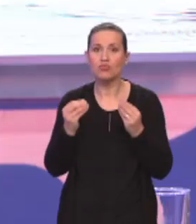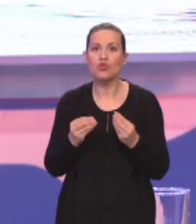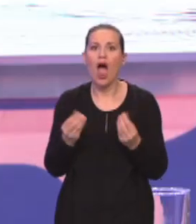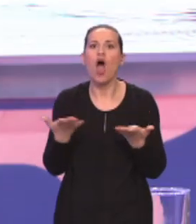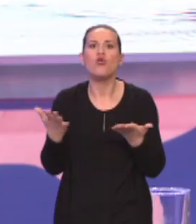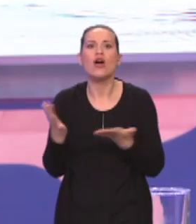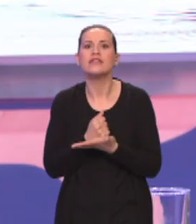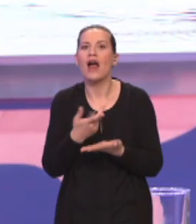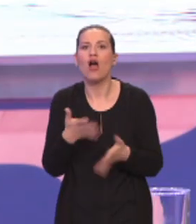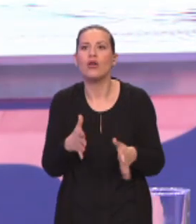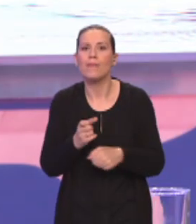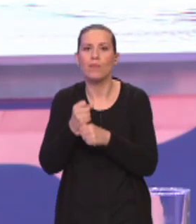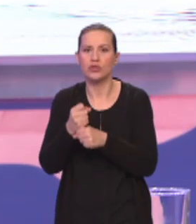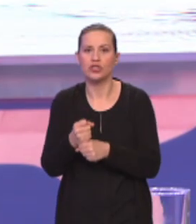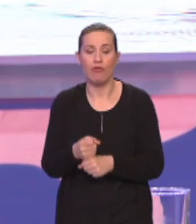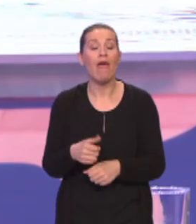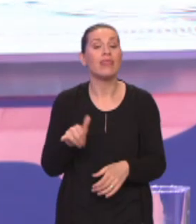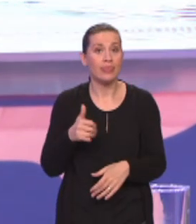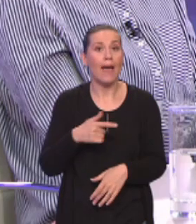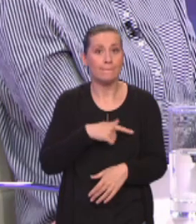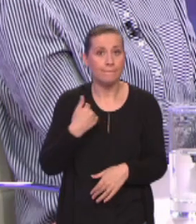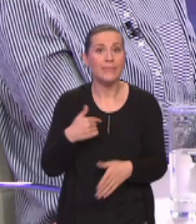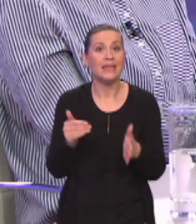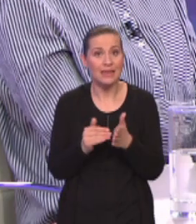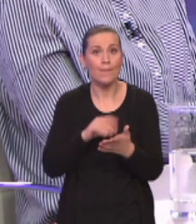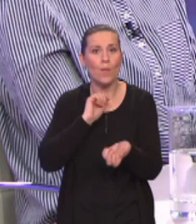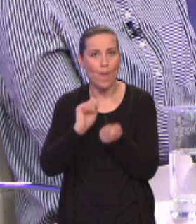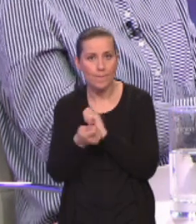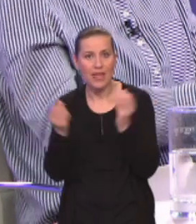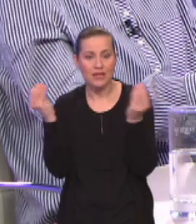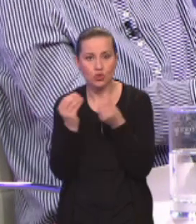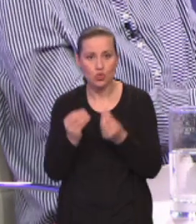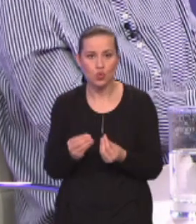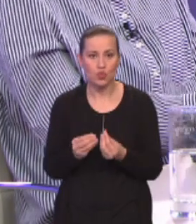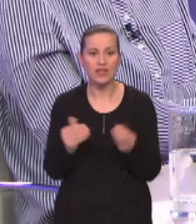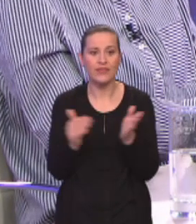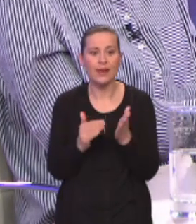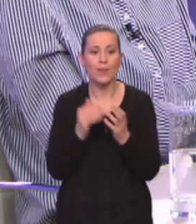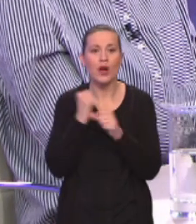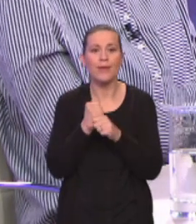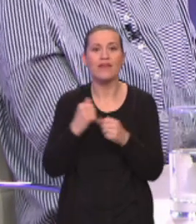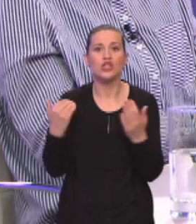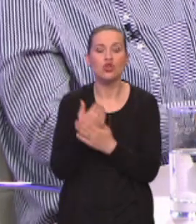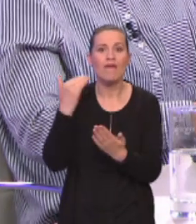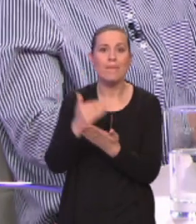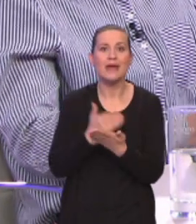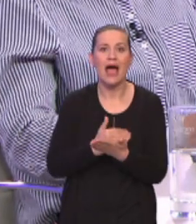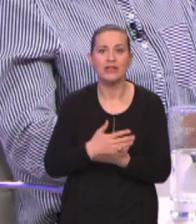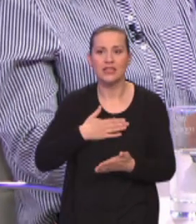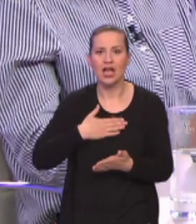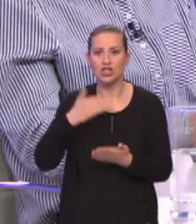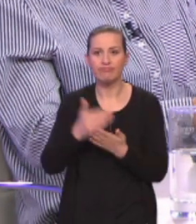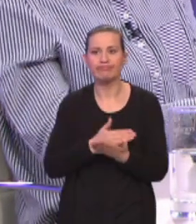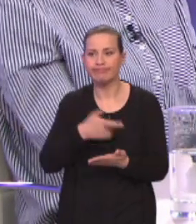podršku? Tako je, ali mi smo ti koji trebamo mijenjati sustav. Mi smo ti koji trebamo napraviti nove pravilnike. Naši pravilnici